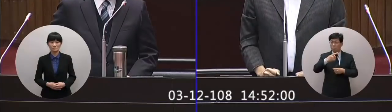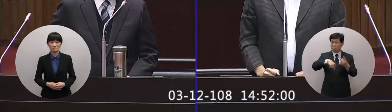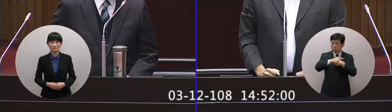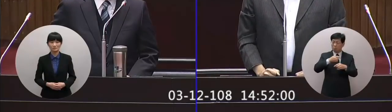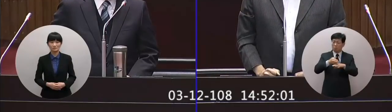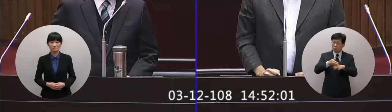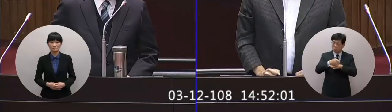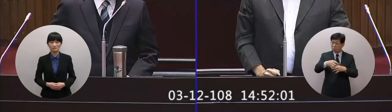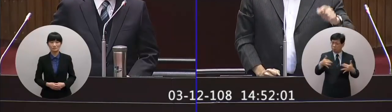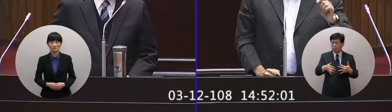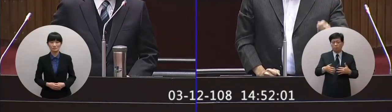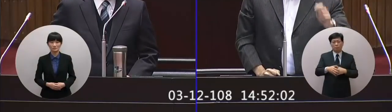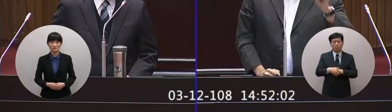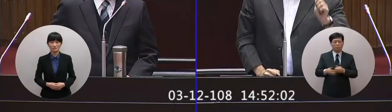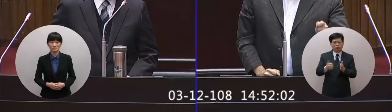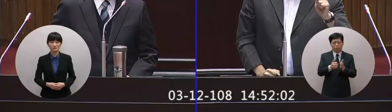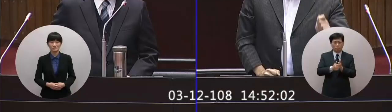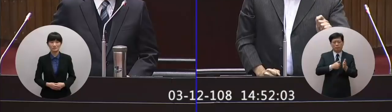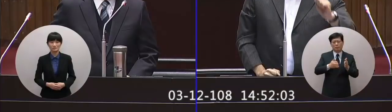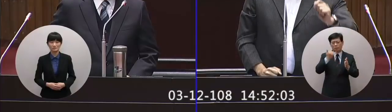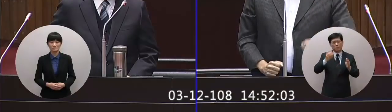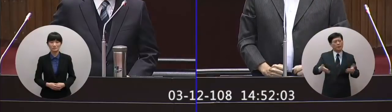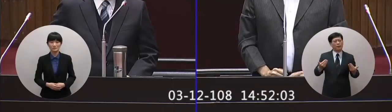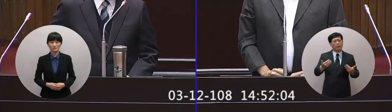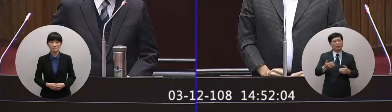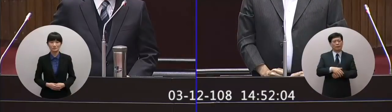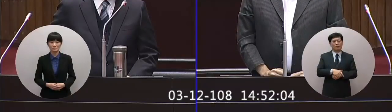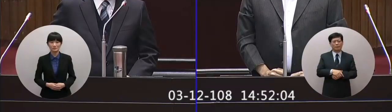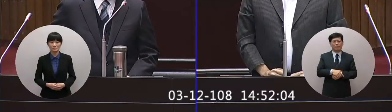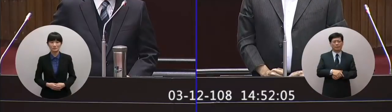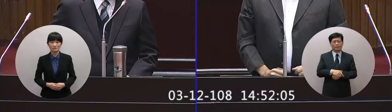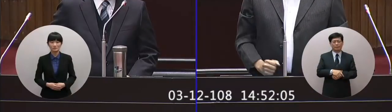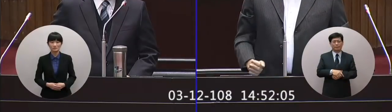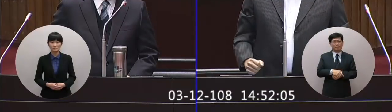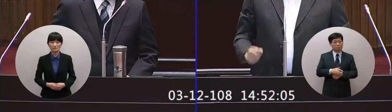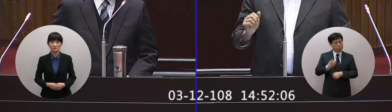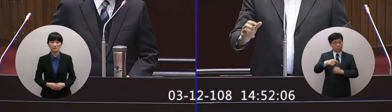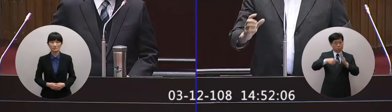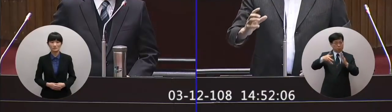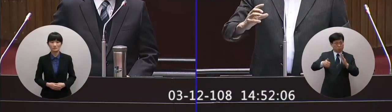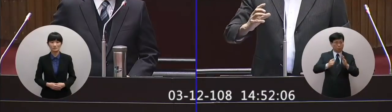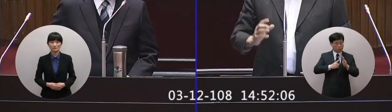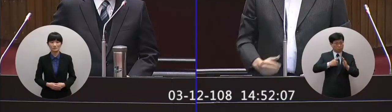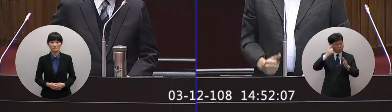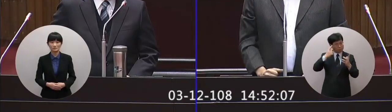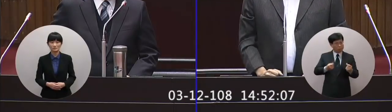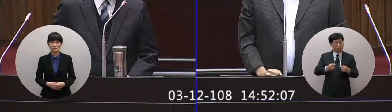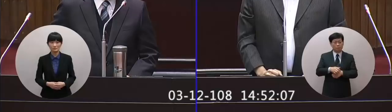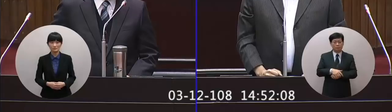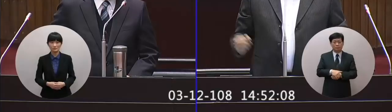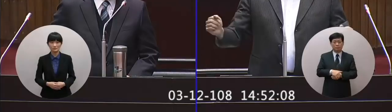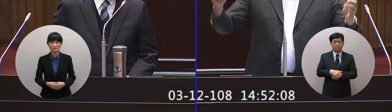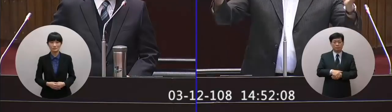驳的问题，应该就可以比较轻松的来解决。我不知道院长你是不是赞同我说的